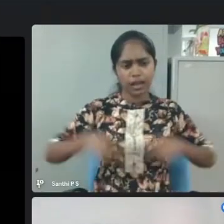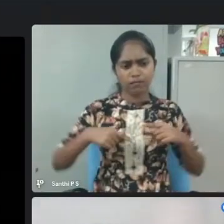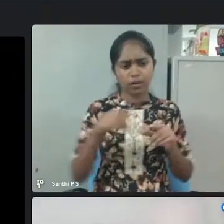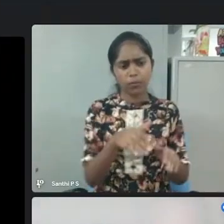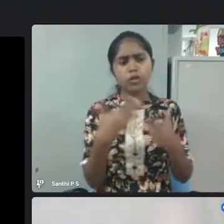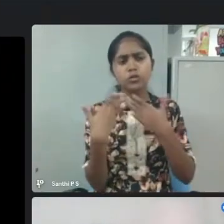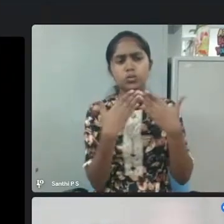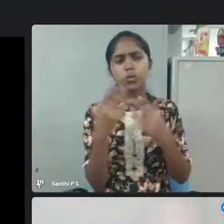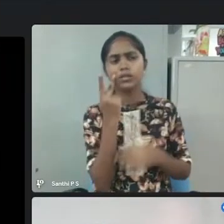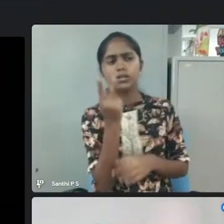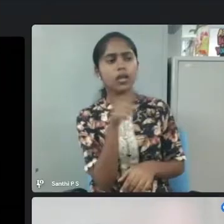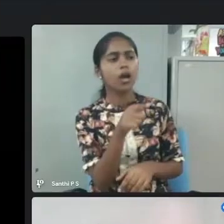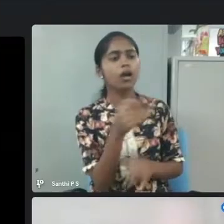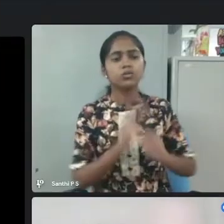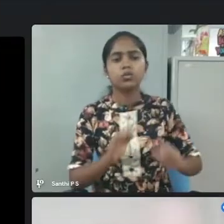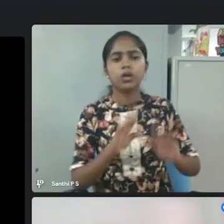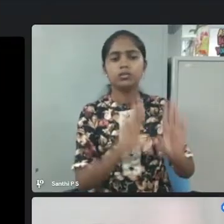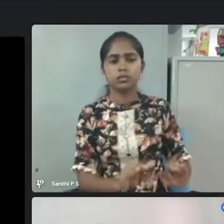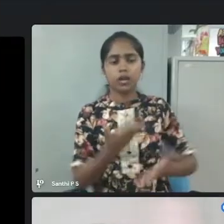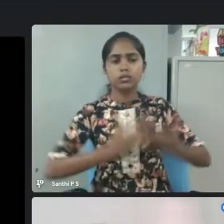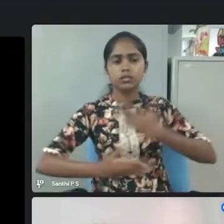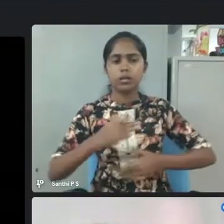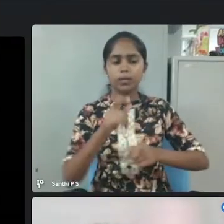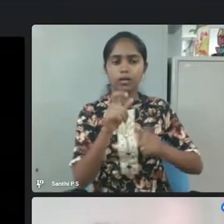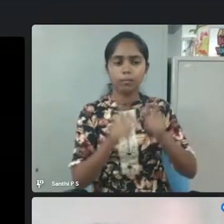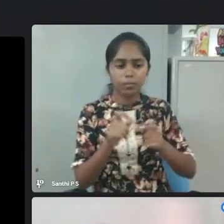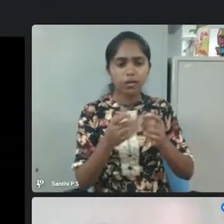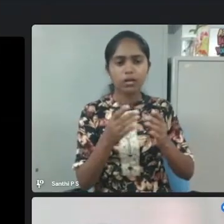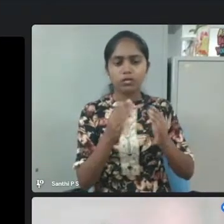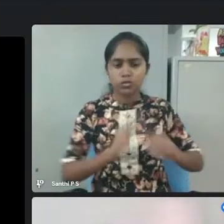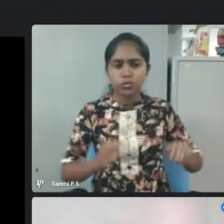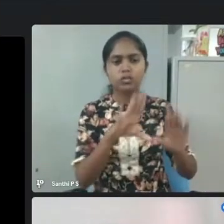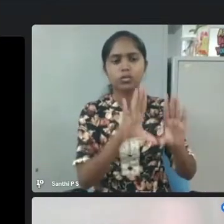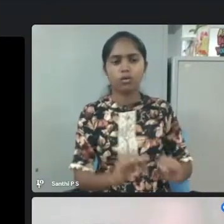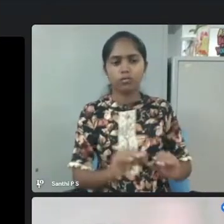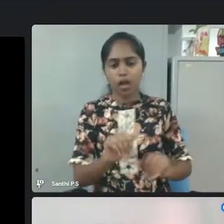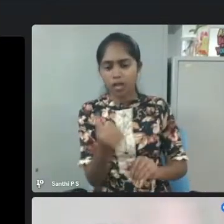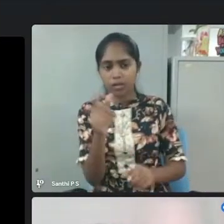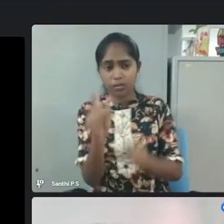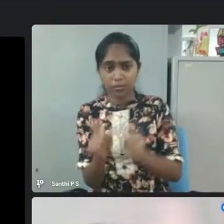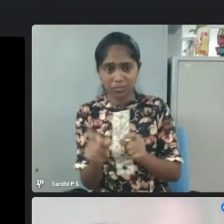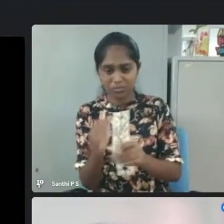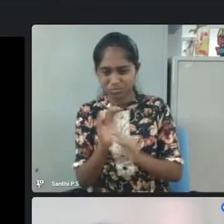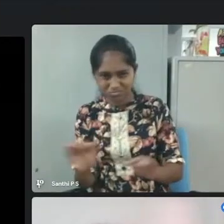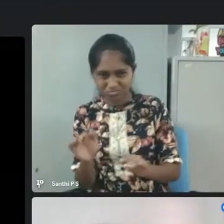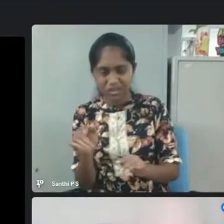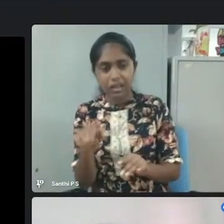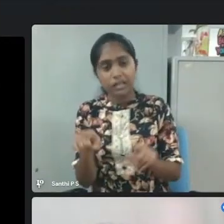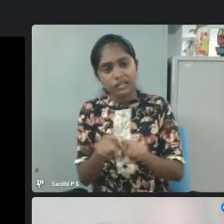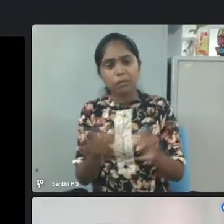എല്ലാം കാണുന്നതാണ്. കുട്ടികൾ പലപ്പോഴും സ്കൂളുകളിൽ പോയി മറ്റു കുട്ടികളെ പോലെ സ്കൂളുകളിൽ പോകാൻ